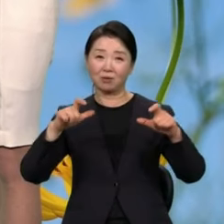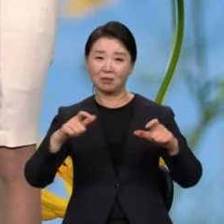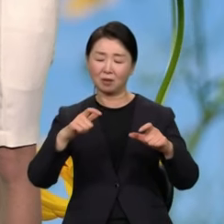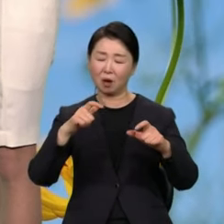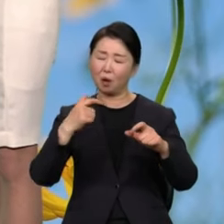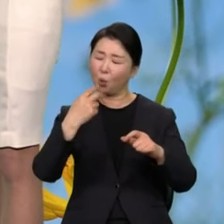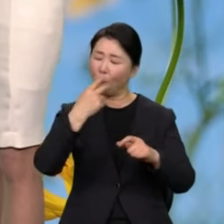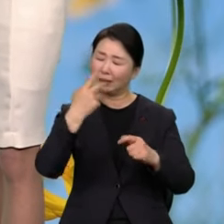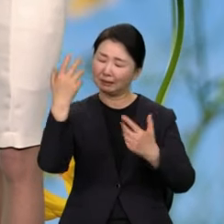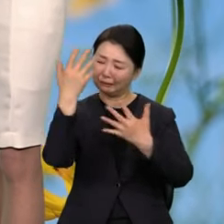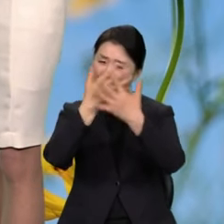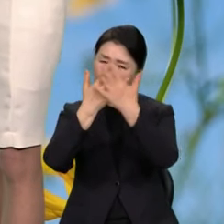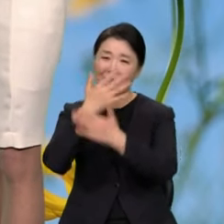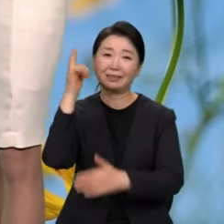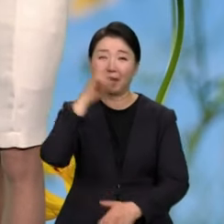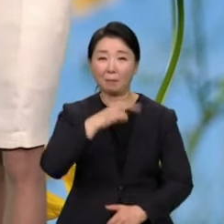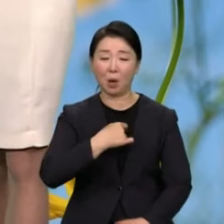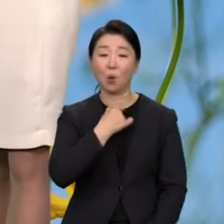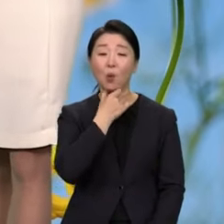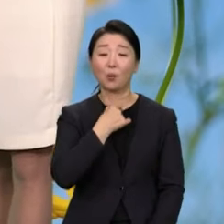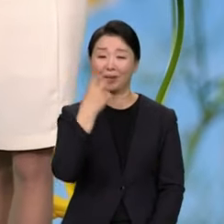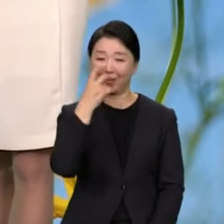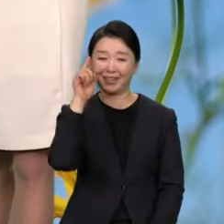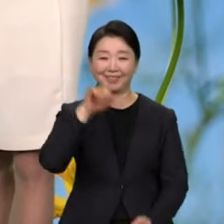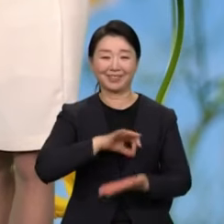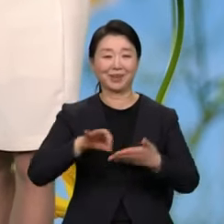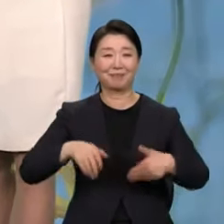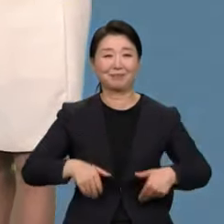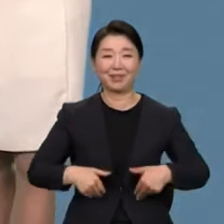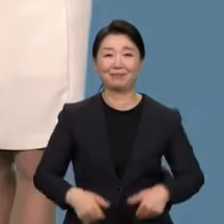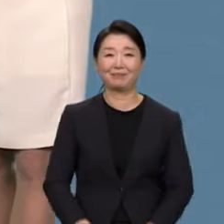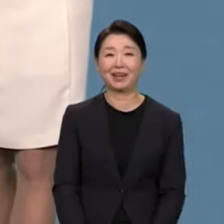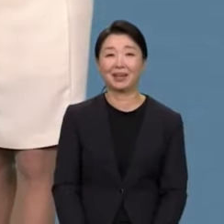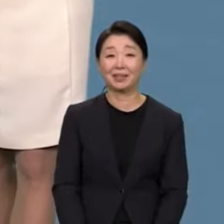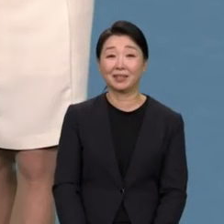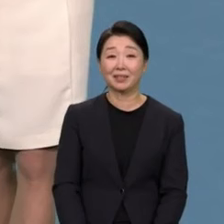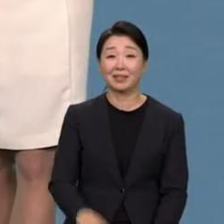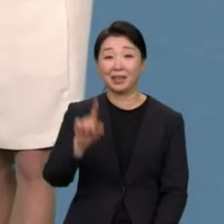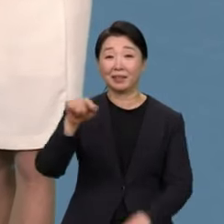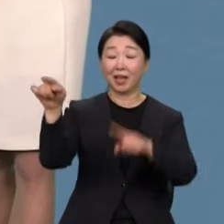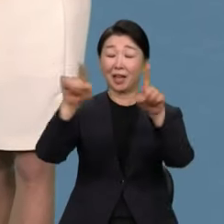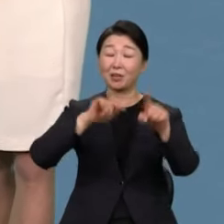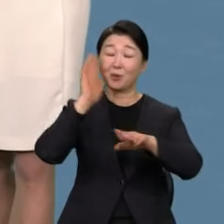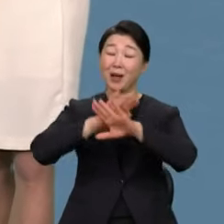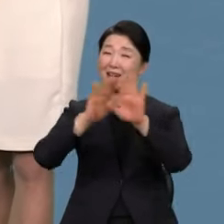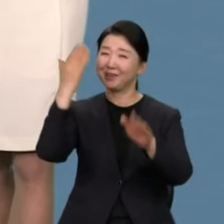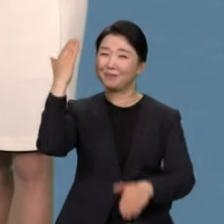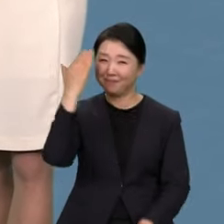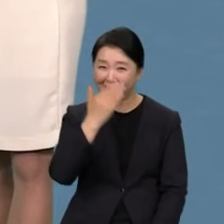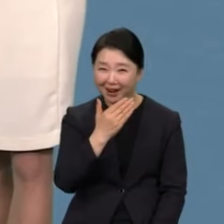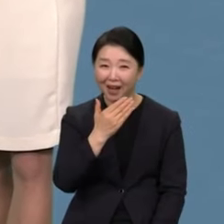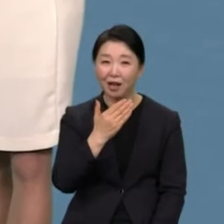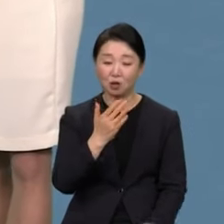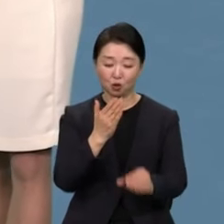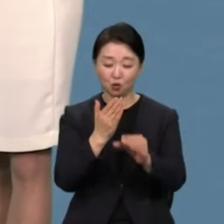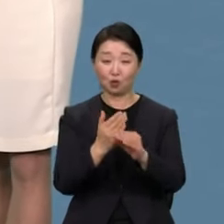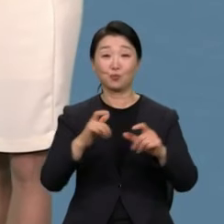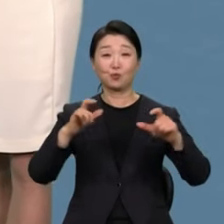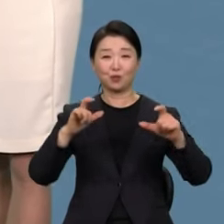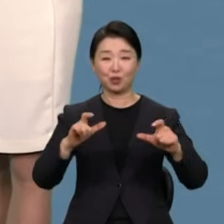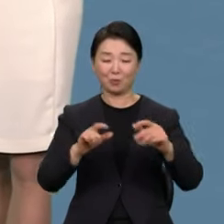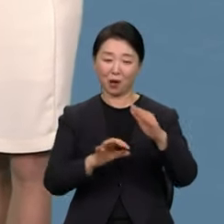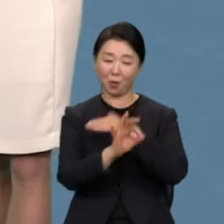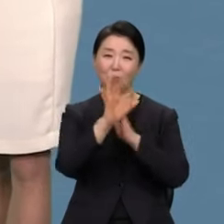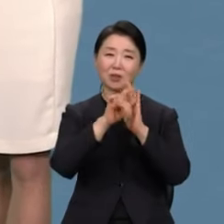종일 탁한 만큼 호흡기 관리에도 신경 써주시기 바랍니다. 내일 전국 하늘 대체로 맑은 가운데 중부지방은 오전